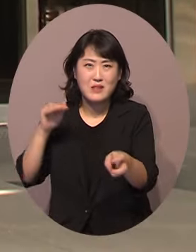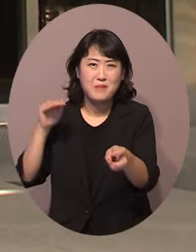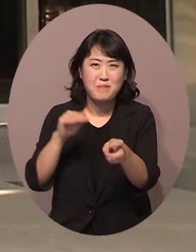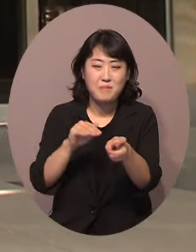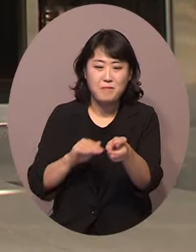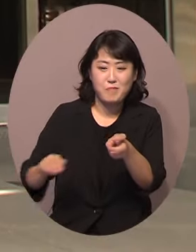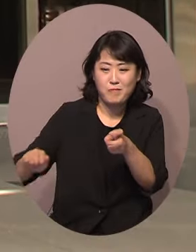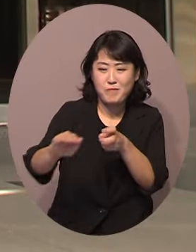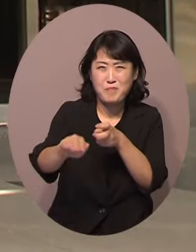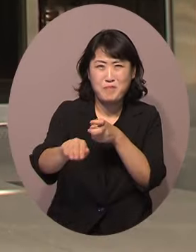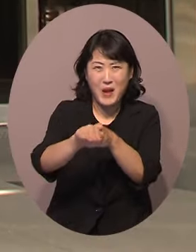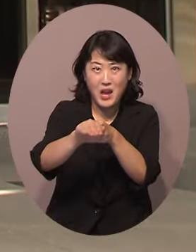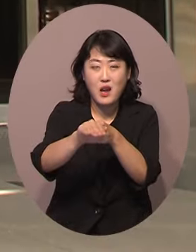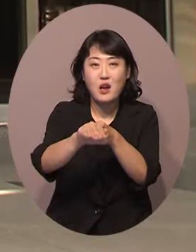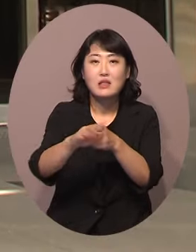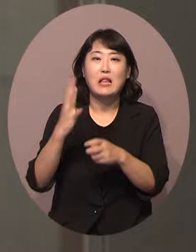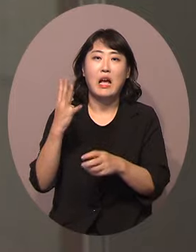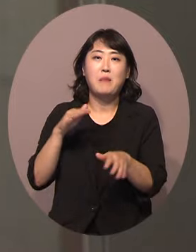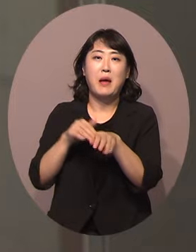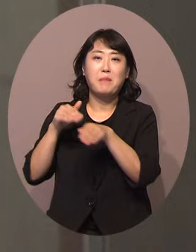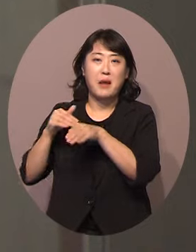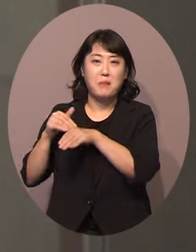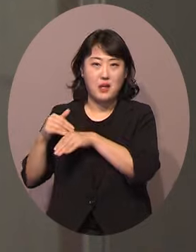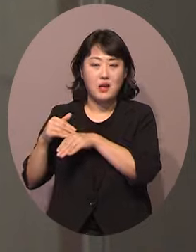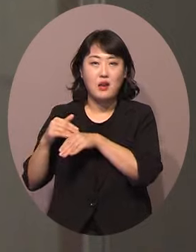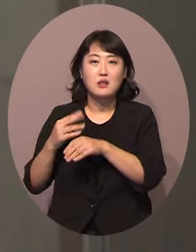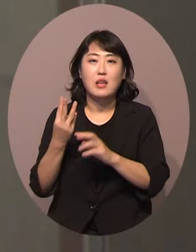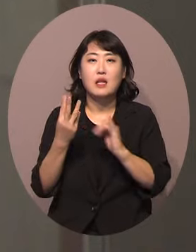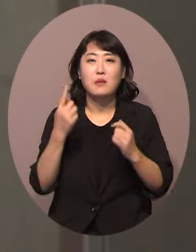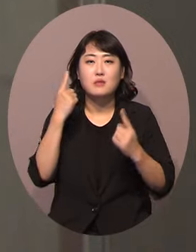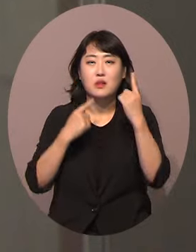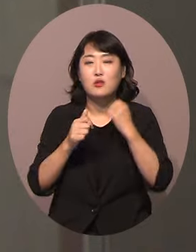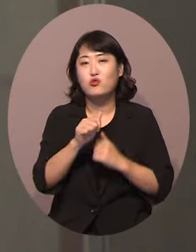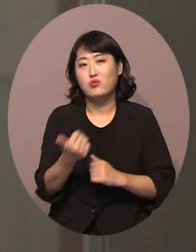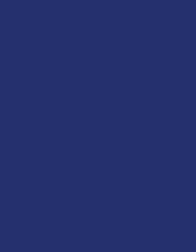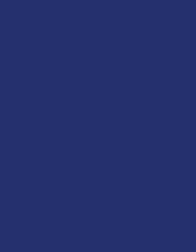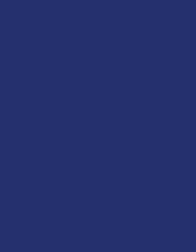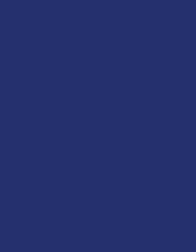사상자 세 명을 발생하게 한 혐의로 재판에 넘겨졌습니다